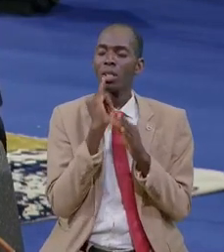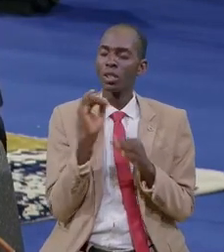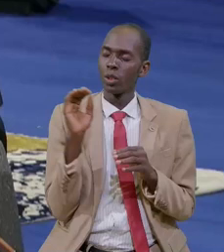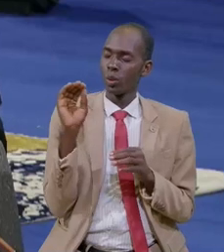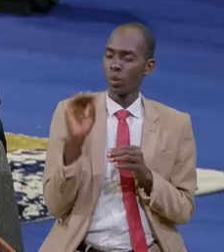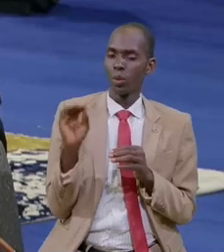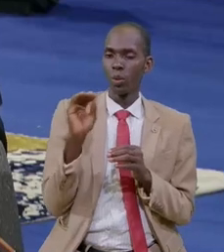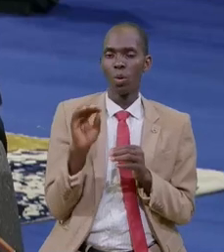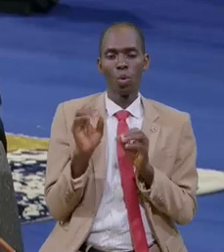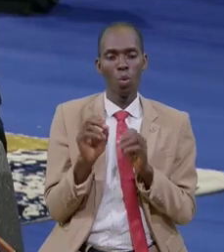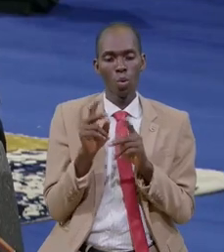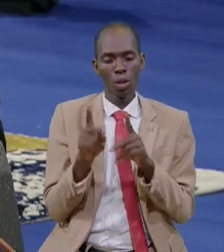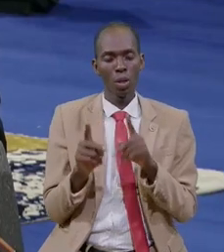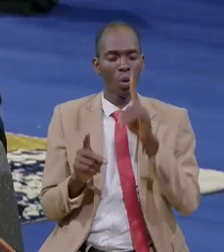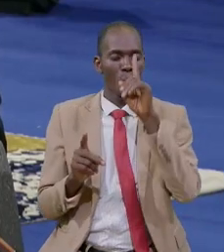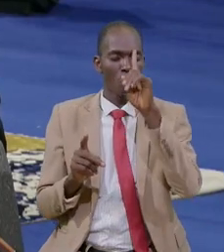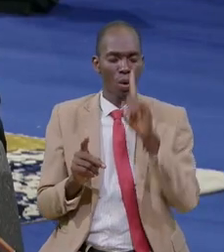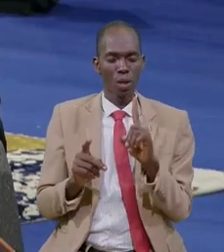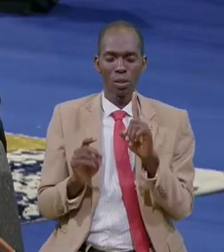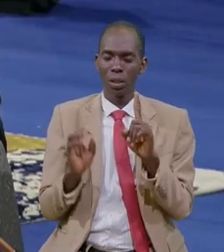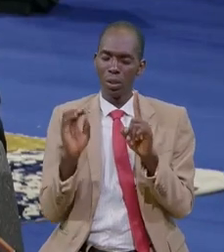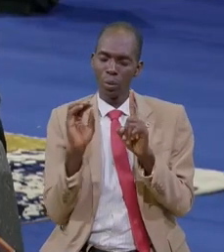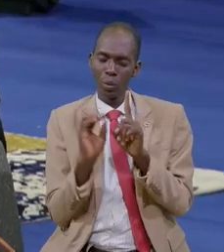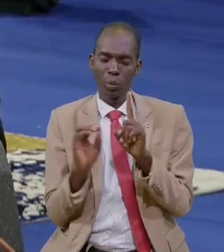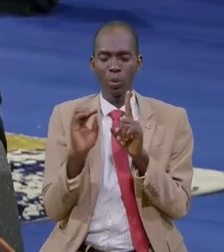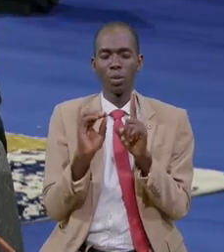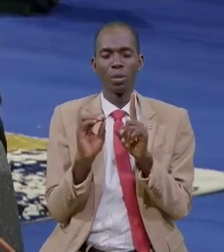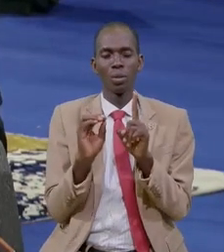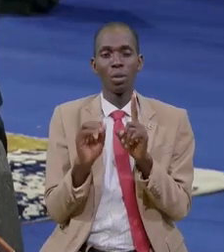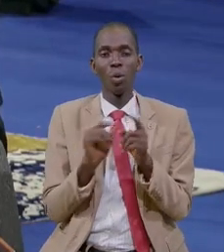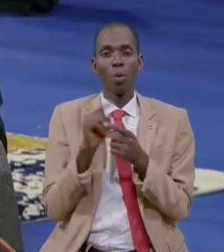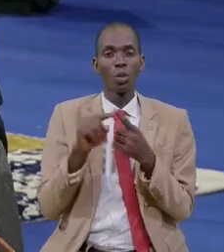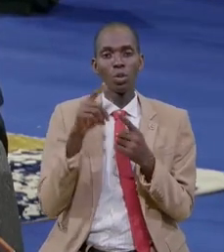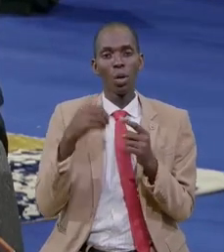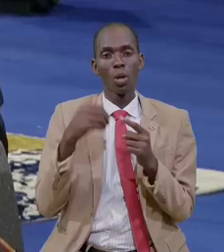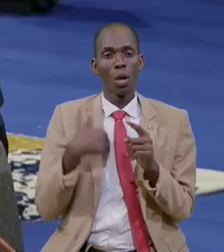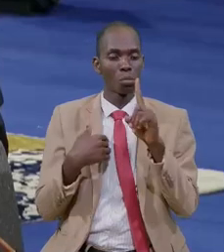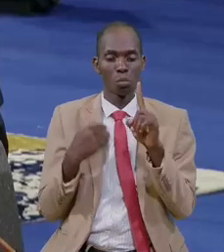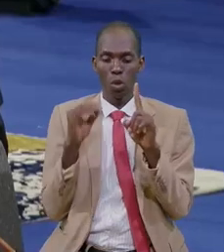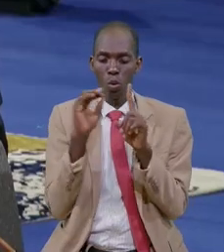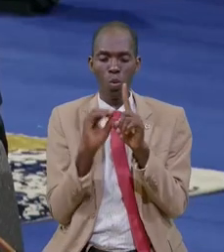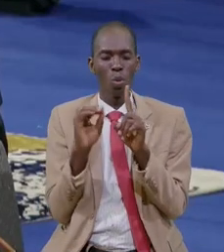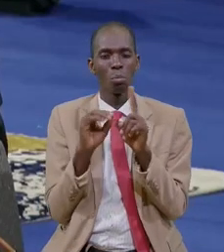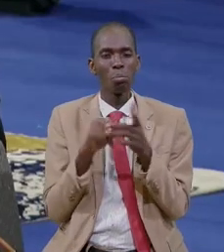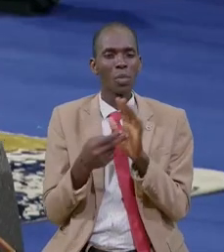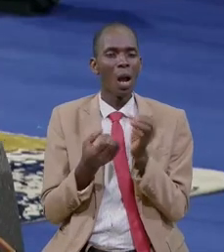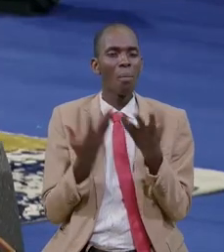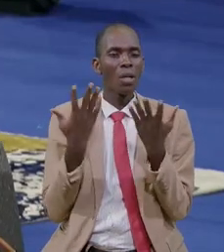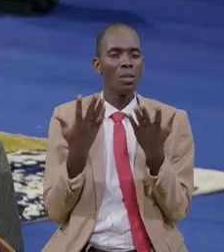cette prière devant sa prière qui est un. Quand vous avez un et zéro derrière, ça fait quoi?